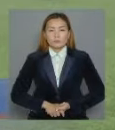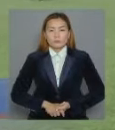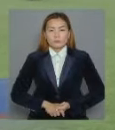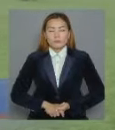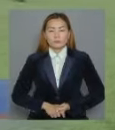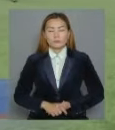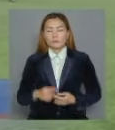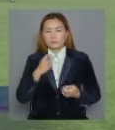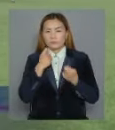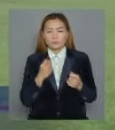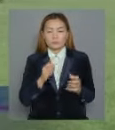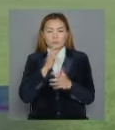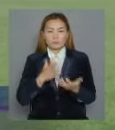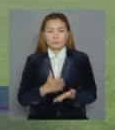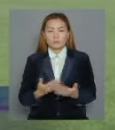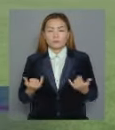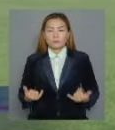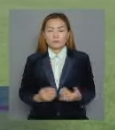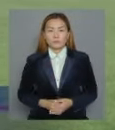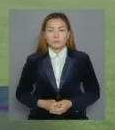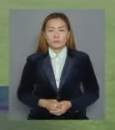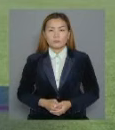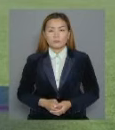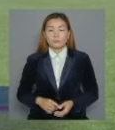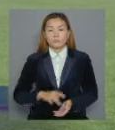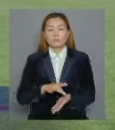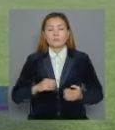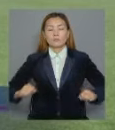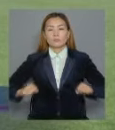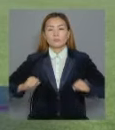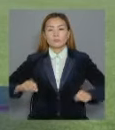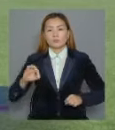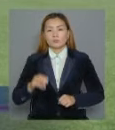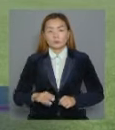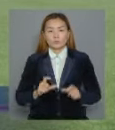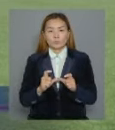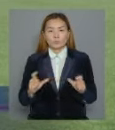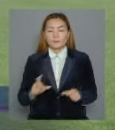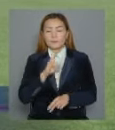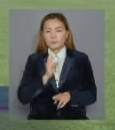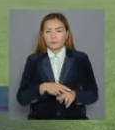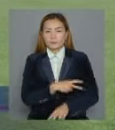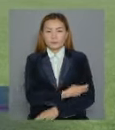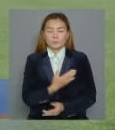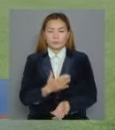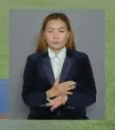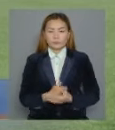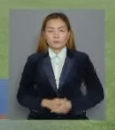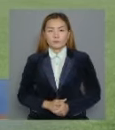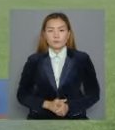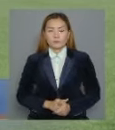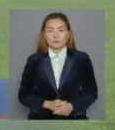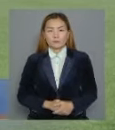Қауіпсіздік шаралары сақталған. Қазіргі таңда қалалық спорт бөлімінен медбике бар. Өзіміздің